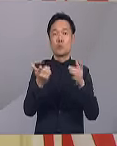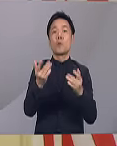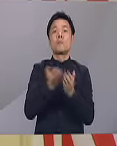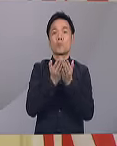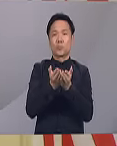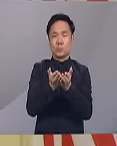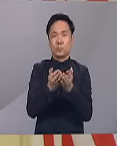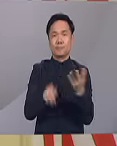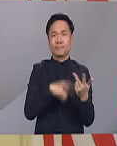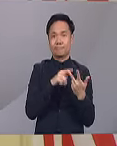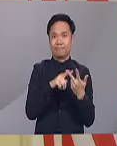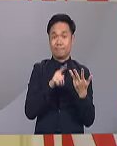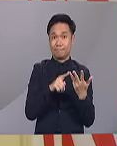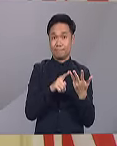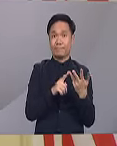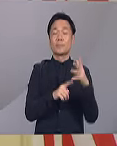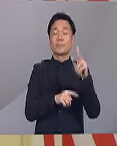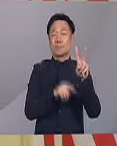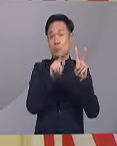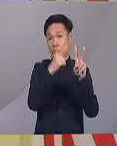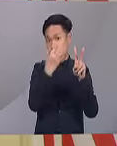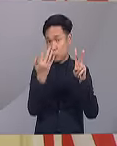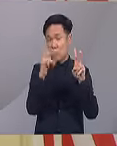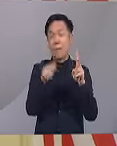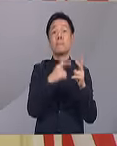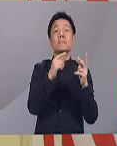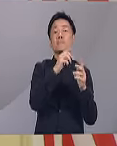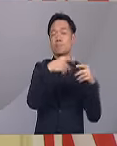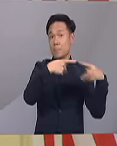adalah 2,243 pasar awam,